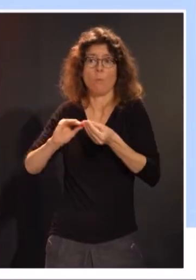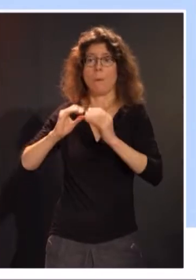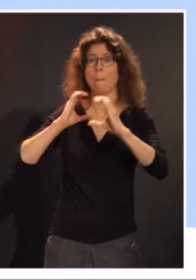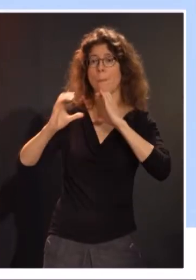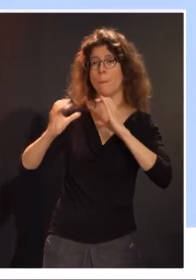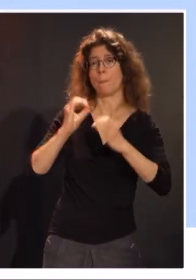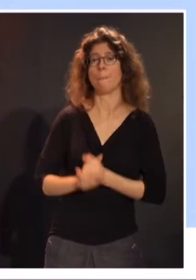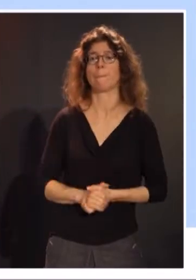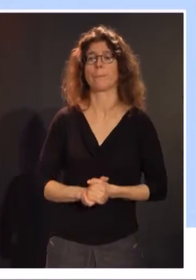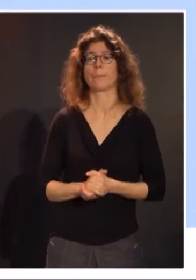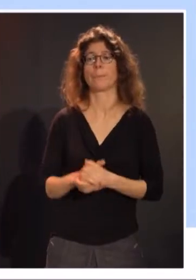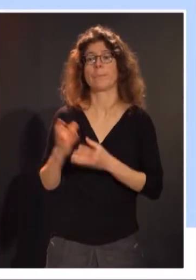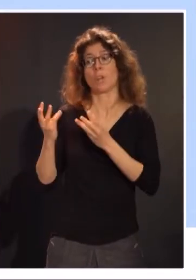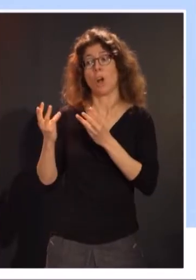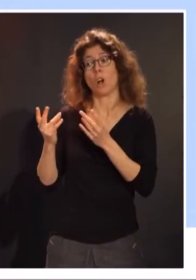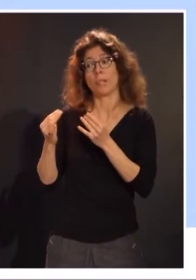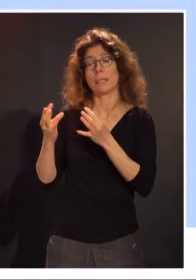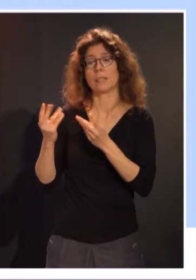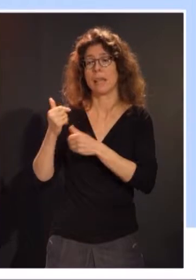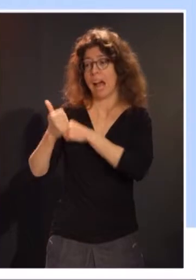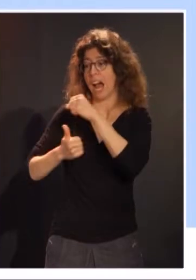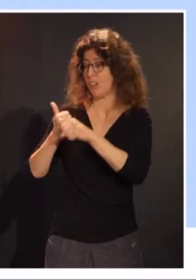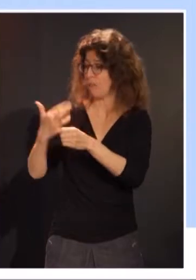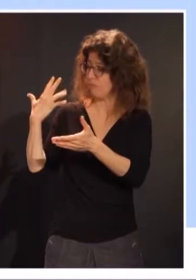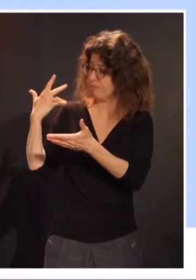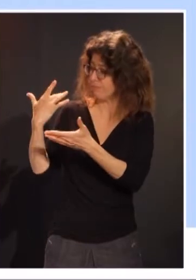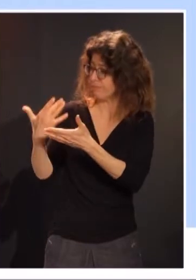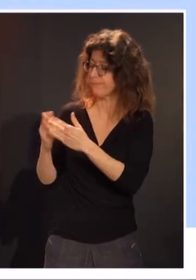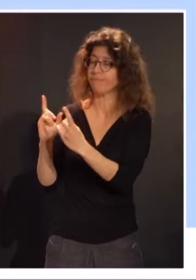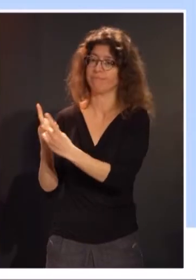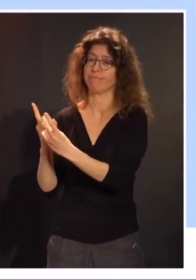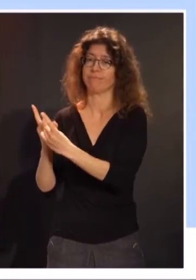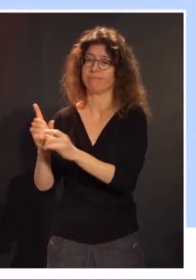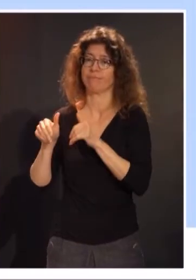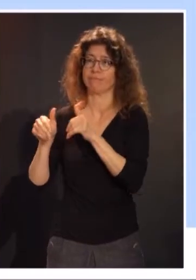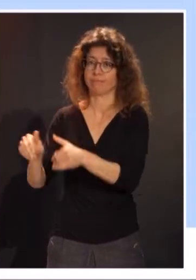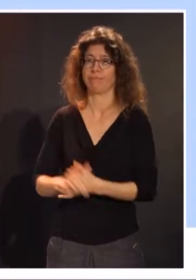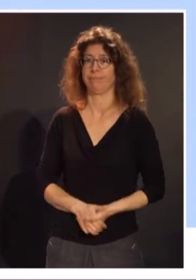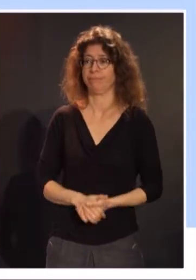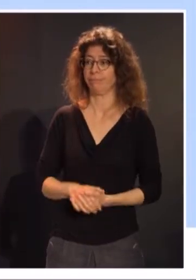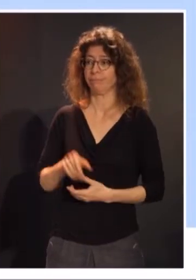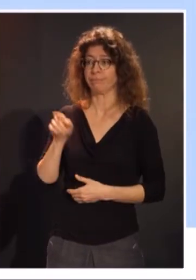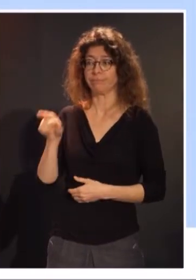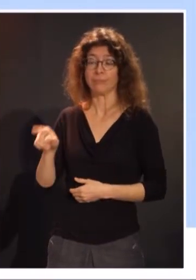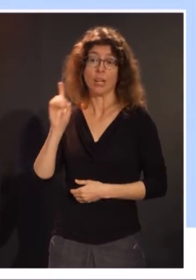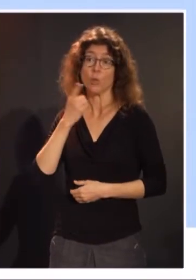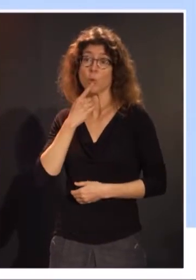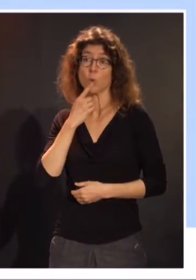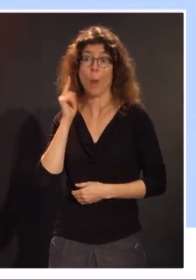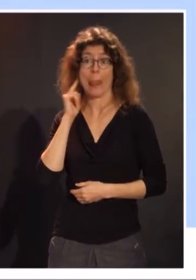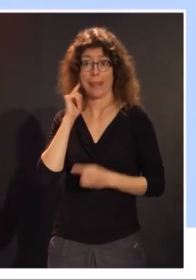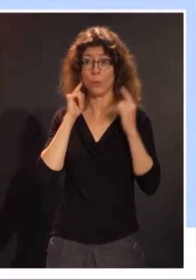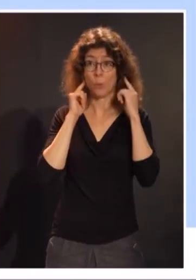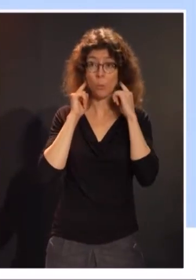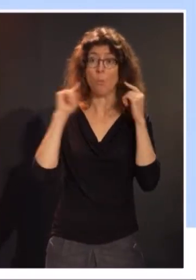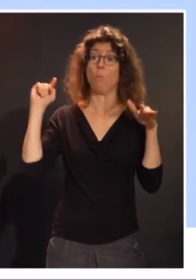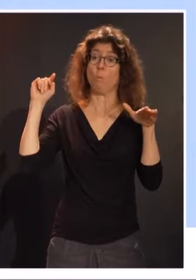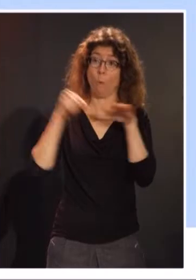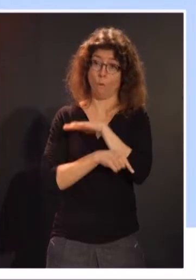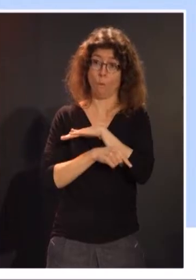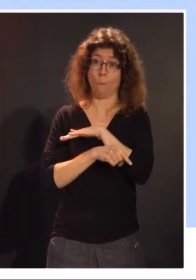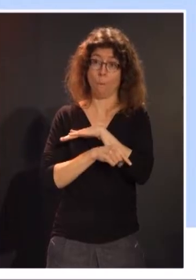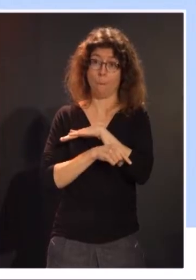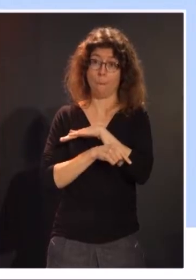est suivi en ergothérapie depuis un an. Donc le diagnostic pour Julien, c'était une surdité bilatérale profonde, donc il a